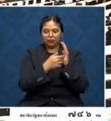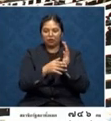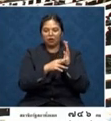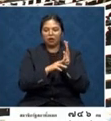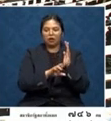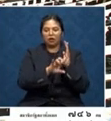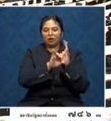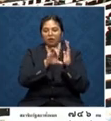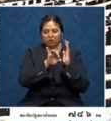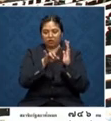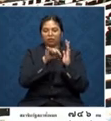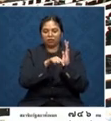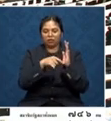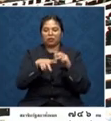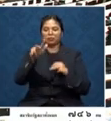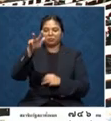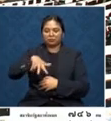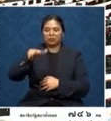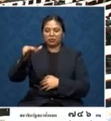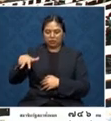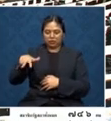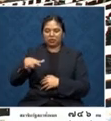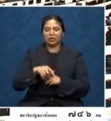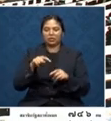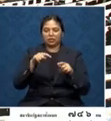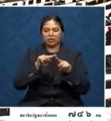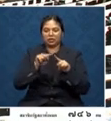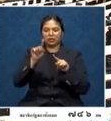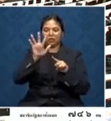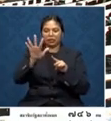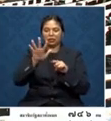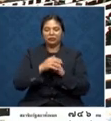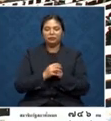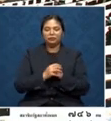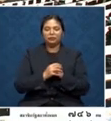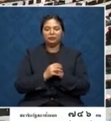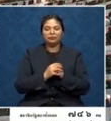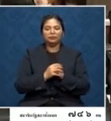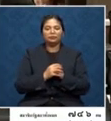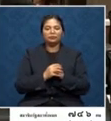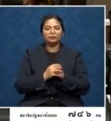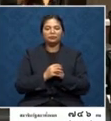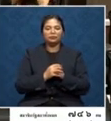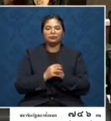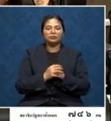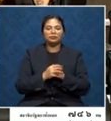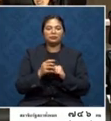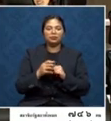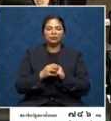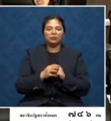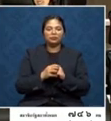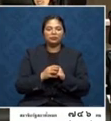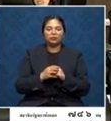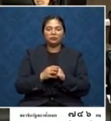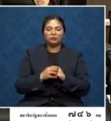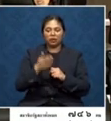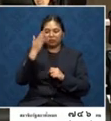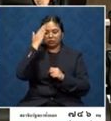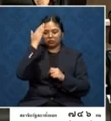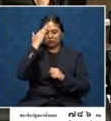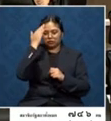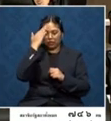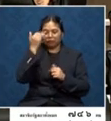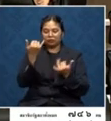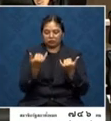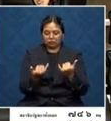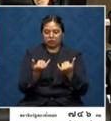เพื่อไทยในฐานะสมาชิกรัฐสภาท่านประธานที่เคารพคะเป็นที่ทราบกันดีว่าผลิตภัณฑ์มวลรวมของประเ